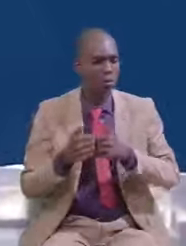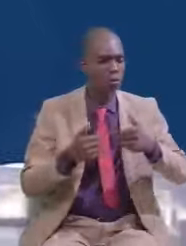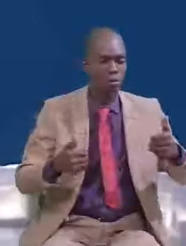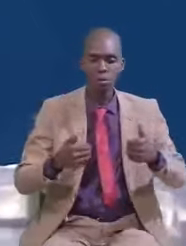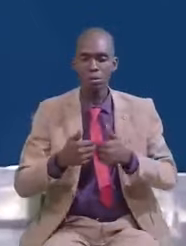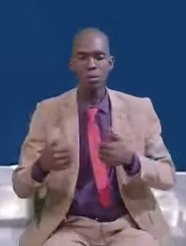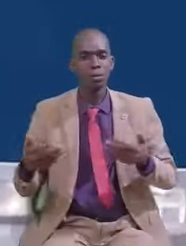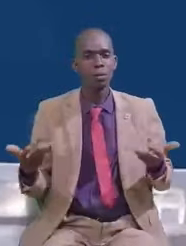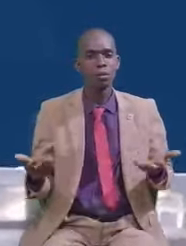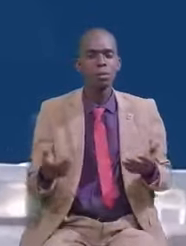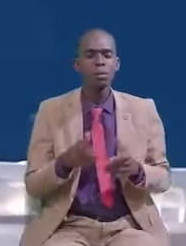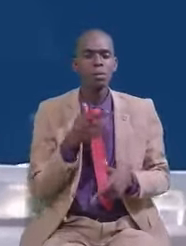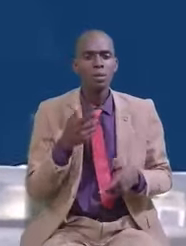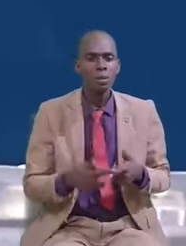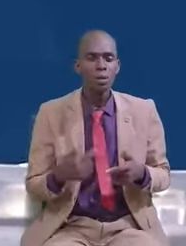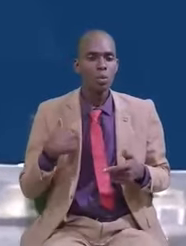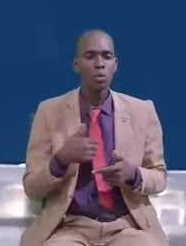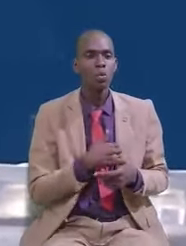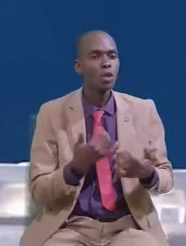Et puis, on vient à la vie.